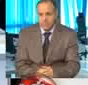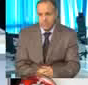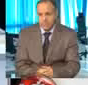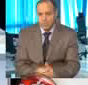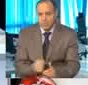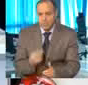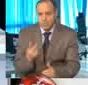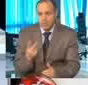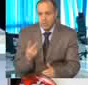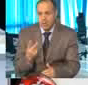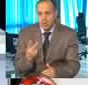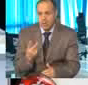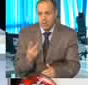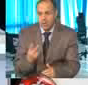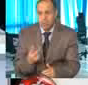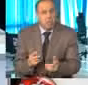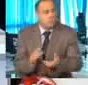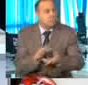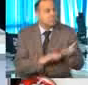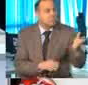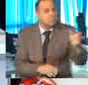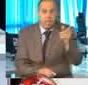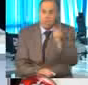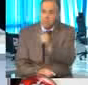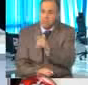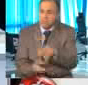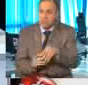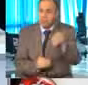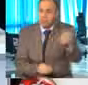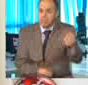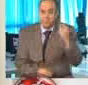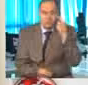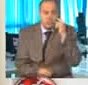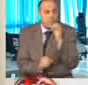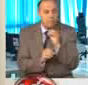واحد مربوط ما نعرفوش فين، نطلع لي لنزق فل الراه.